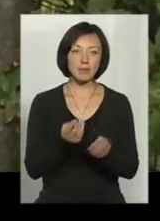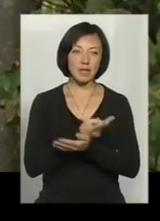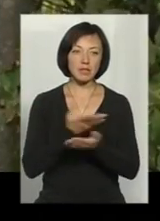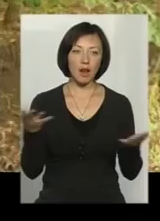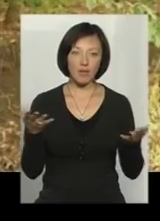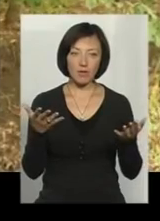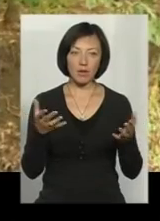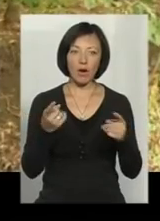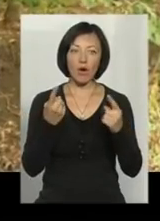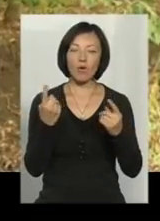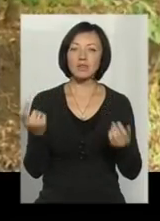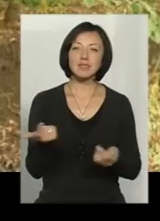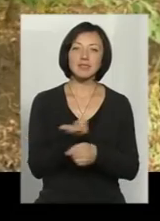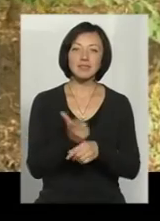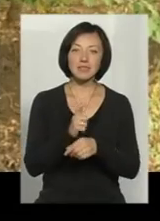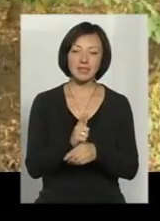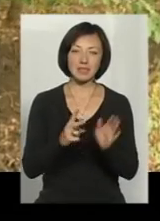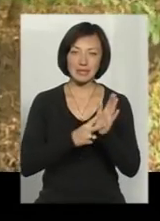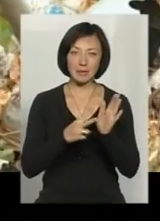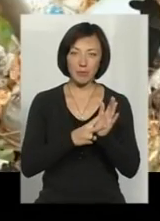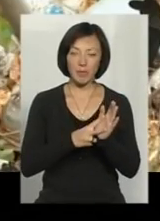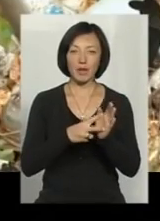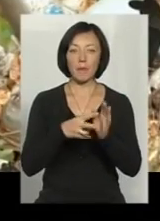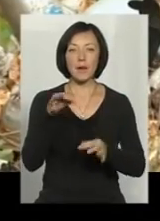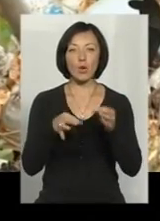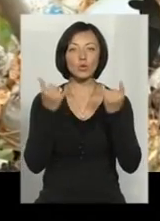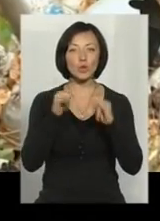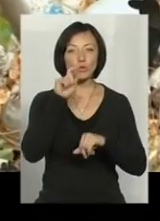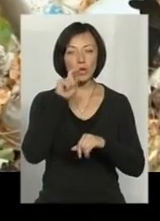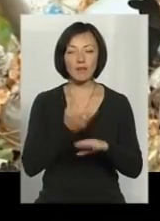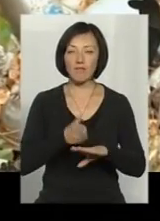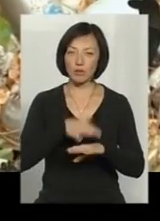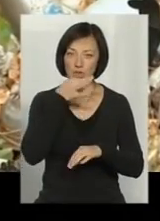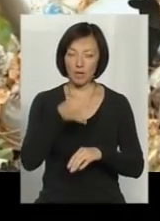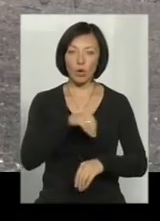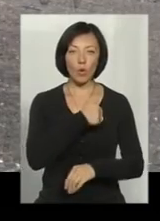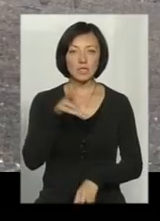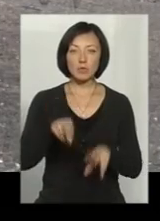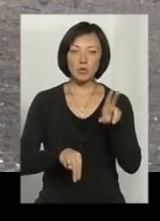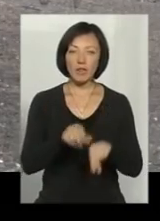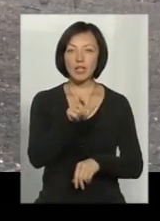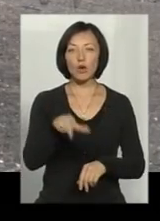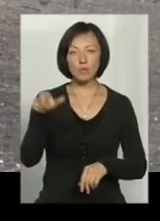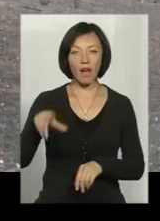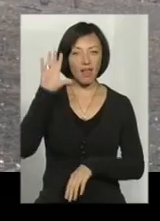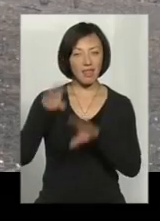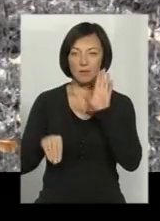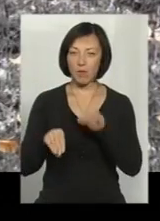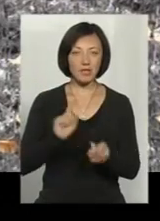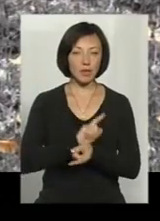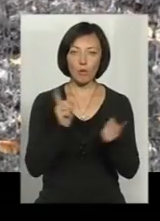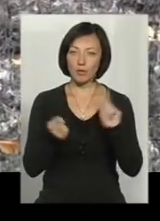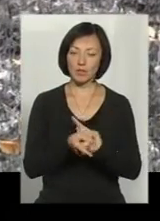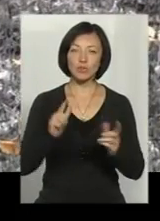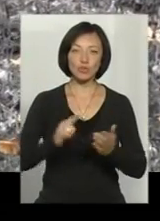обгорткою одного із семи природних чудес України, сказати важко. Хочеться сподіватися, людська недбалість не обернеться